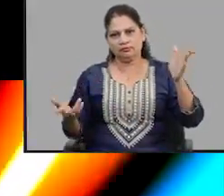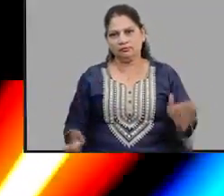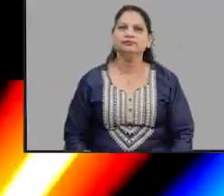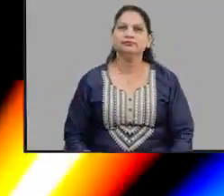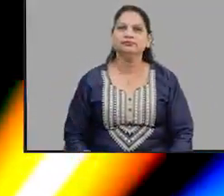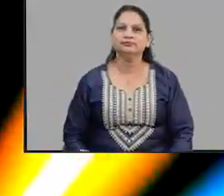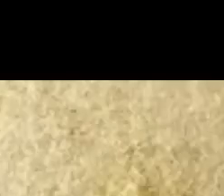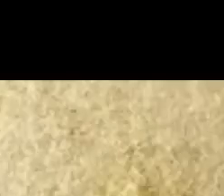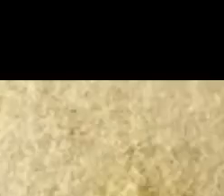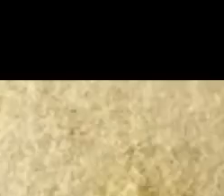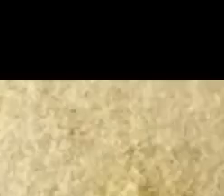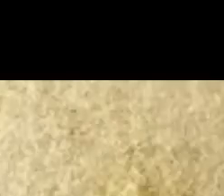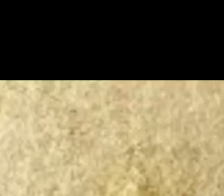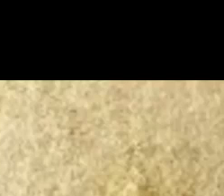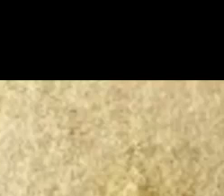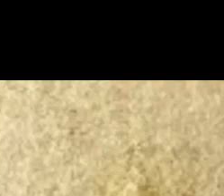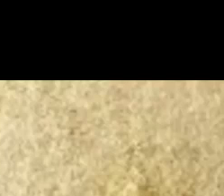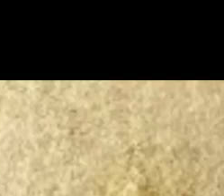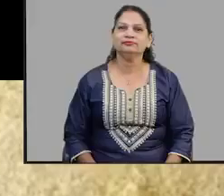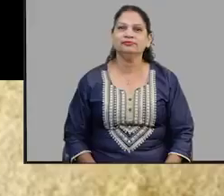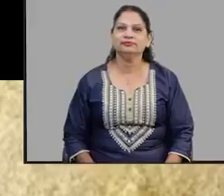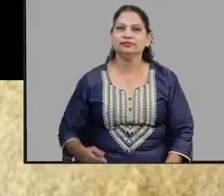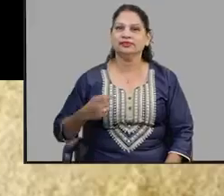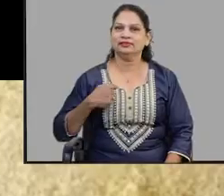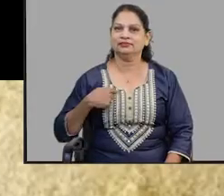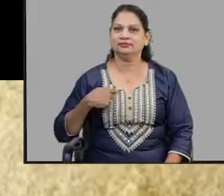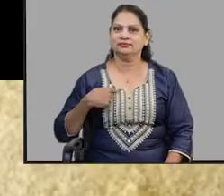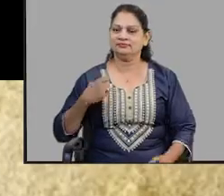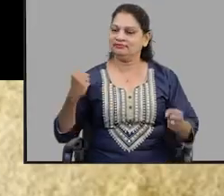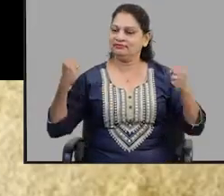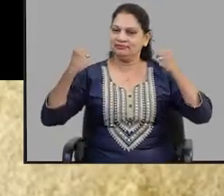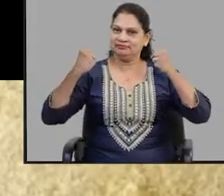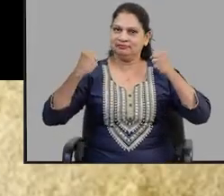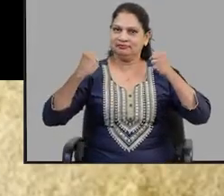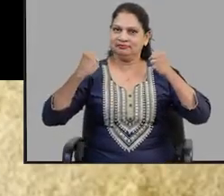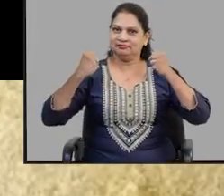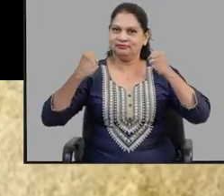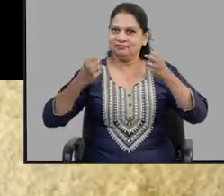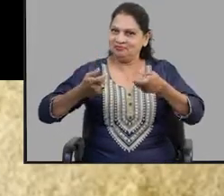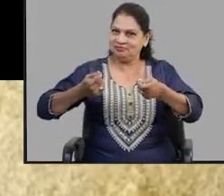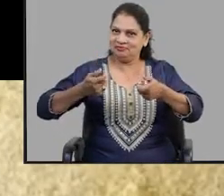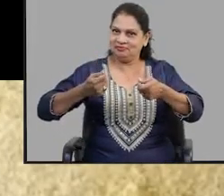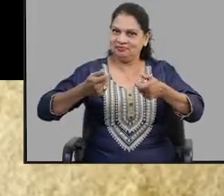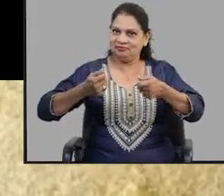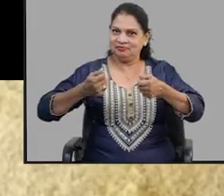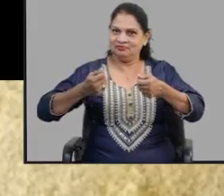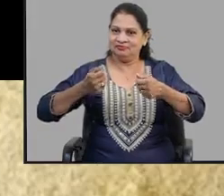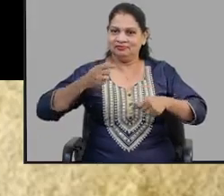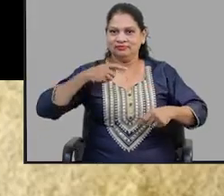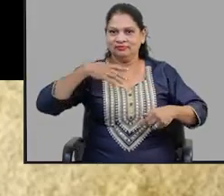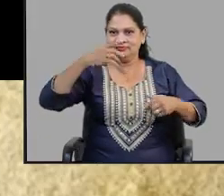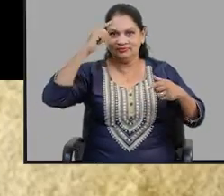kuch hai. Garam garam ante. Mere paas taakat hai, shaurat